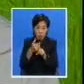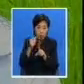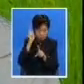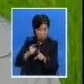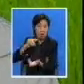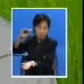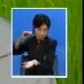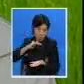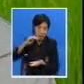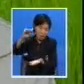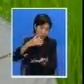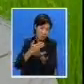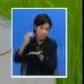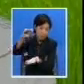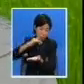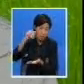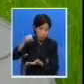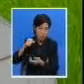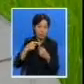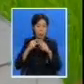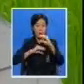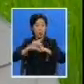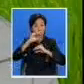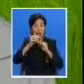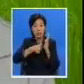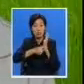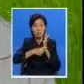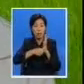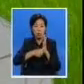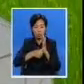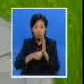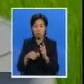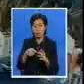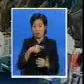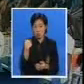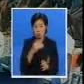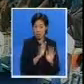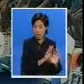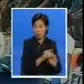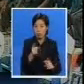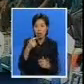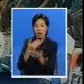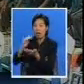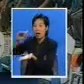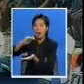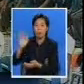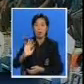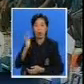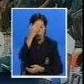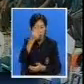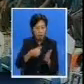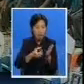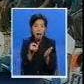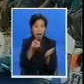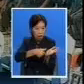ากฏว่าพอเจอโครงการจำนำทีเดียวนะครับไม่ต้องนำเข้าเลยแถมยังมีเหลือใช้อีกก็แสดงว่าเราเนี่ยไปรับจำนำข้าวโพดที่ขนกันมา